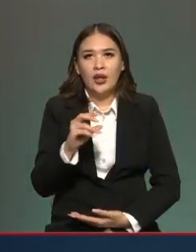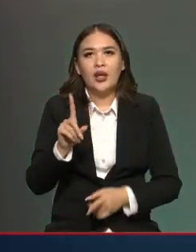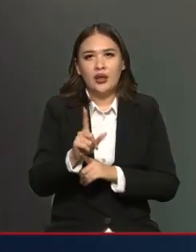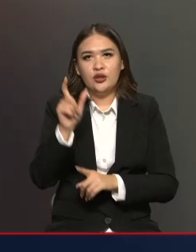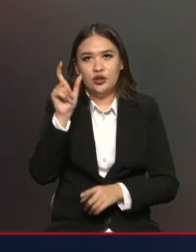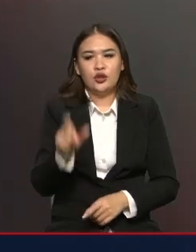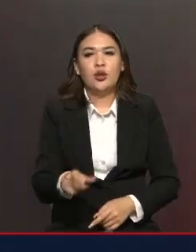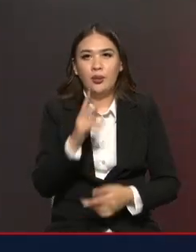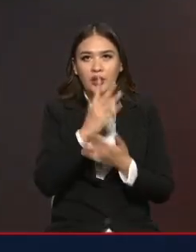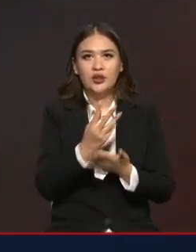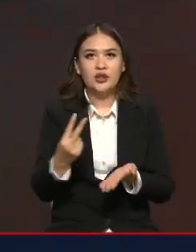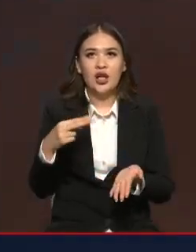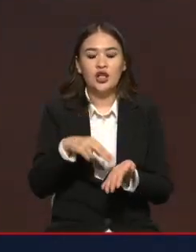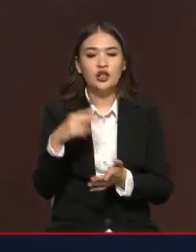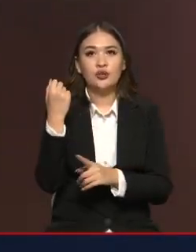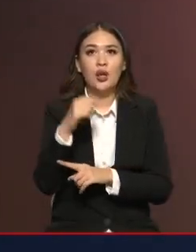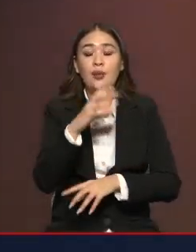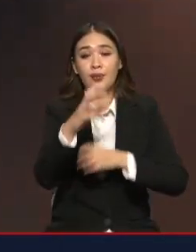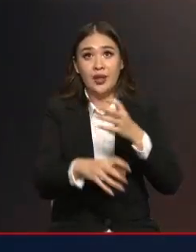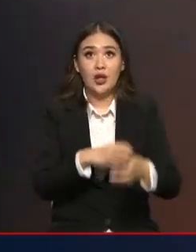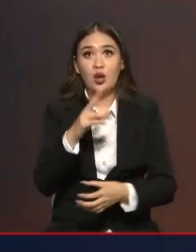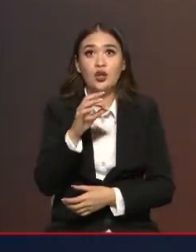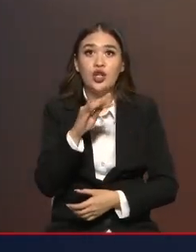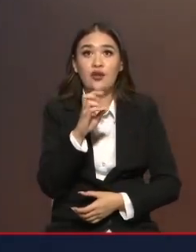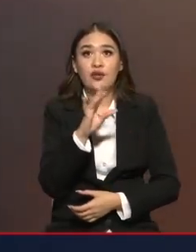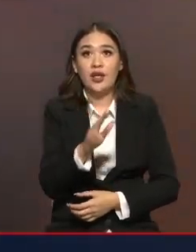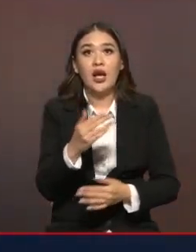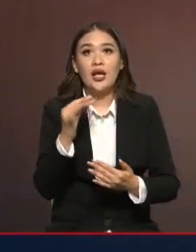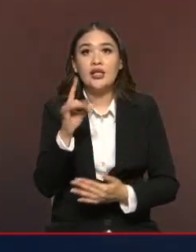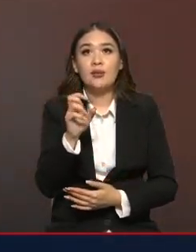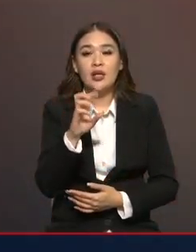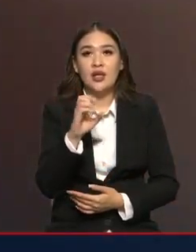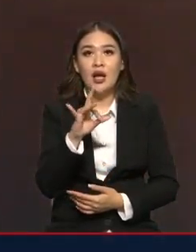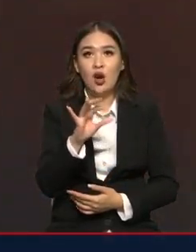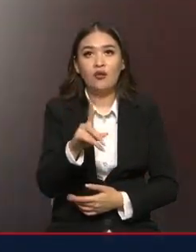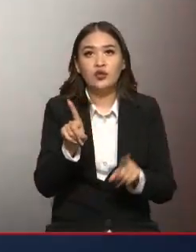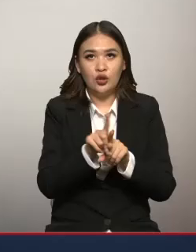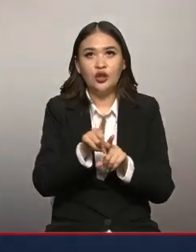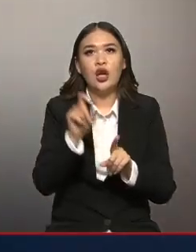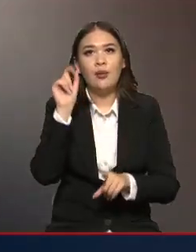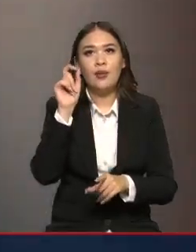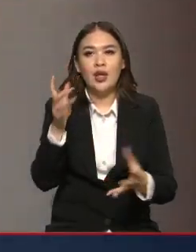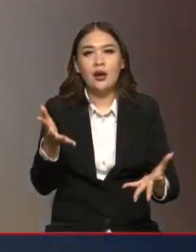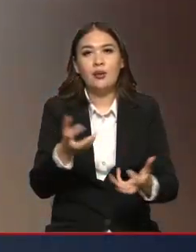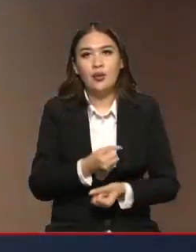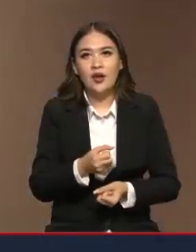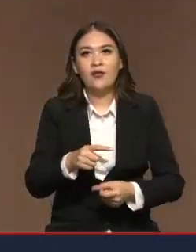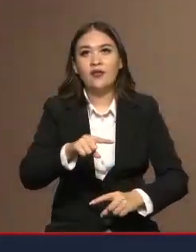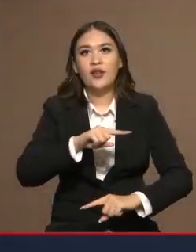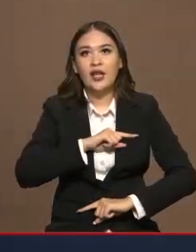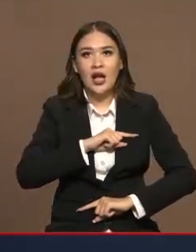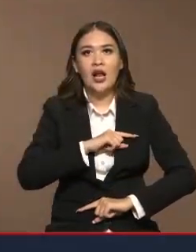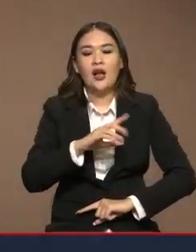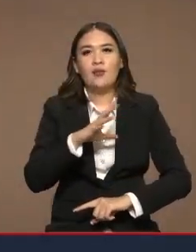местный спортсмен ставший чемпионом на всемирных играх кочевников сырым избасаров тоже взял золото в Аудар с Паке в финале он